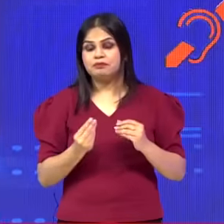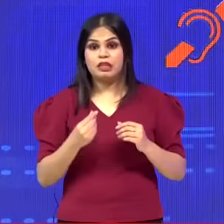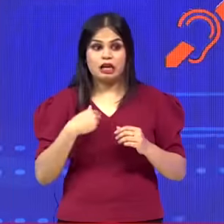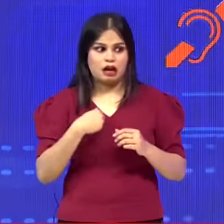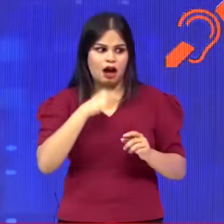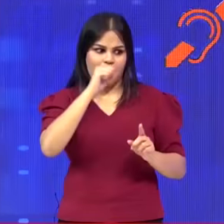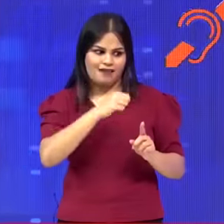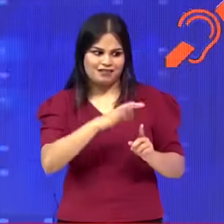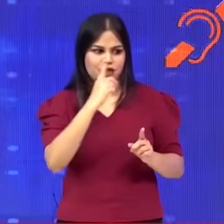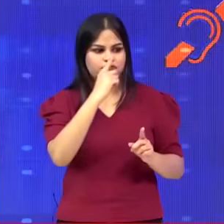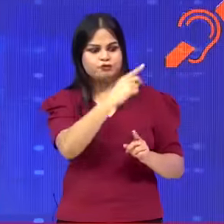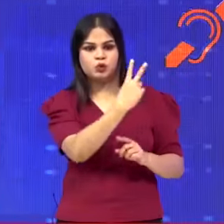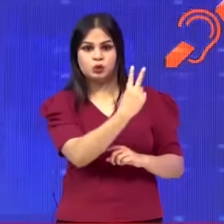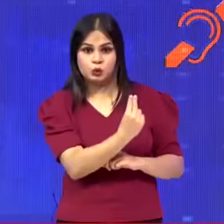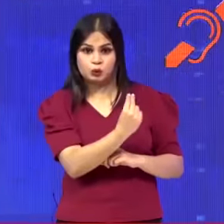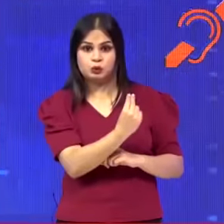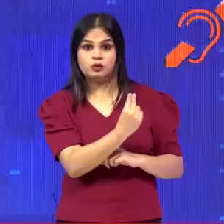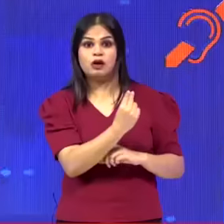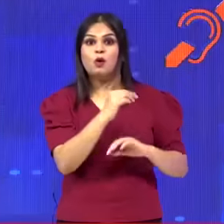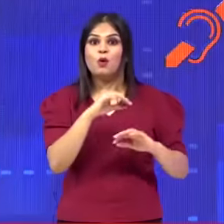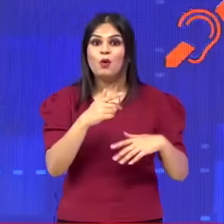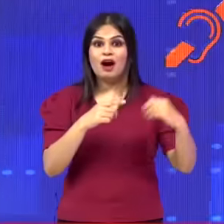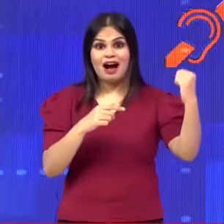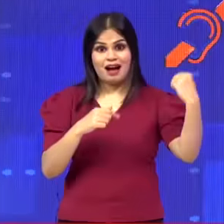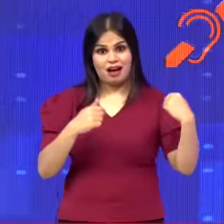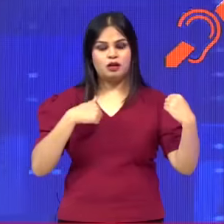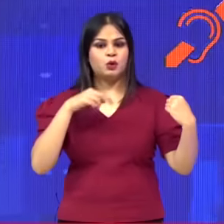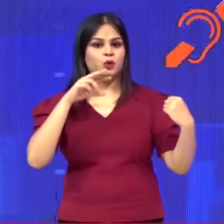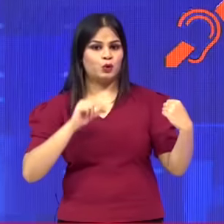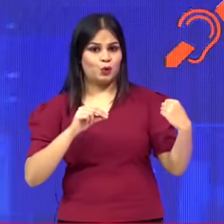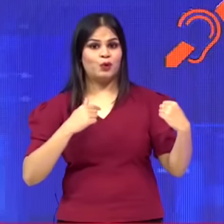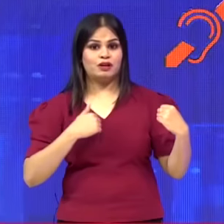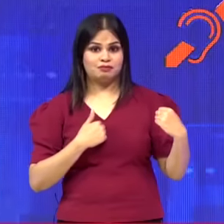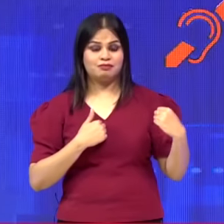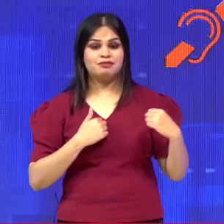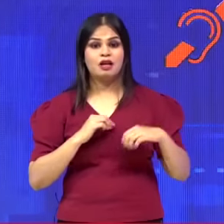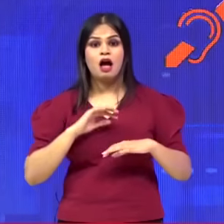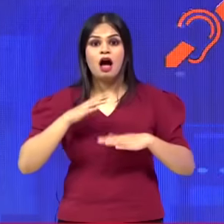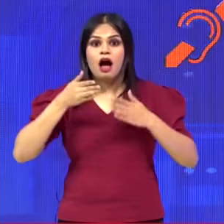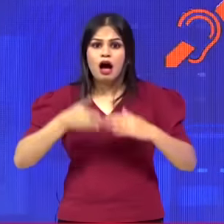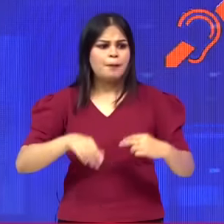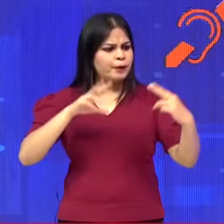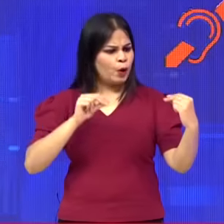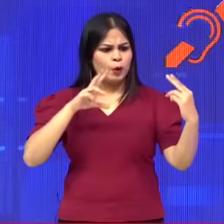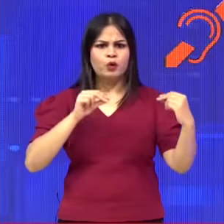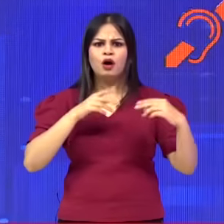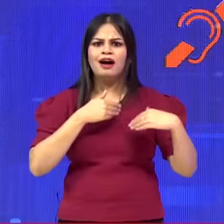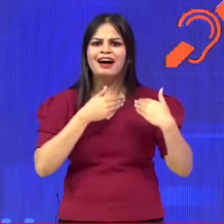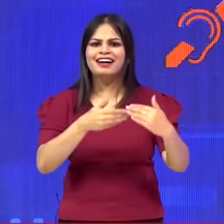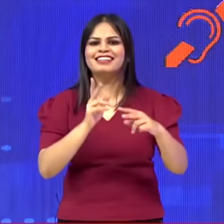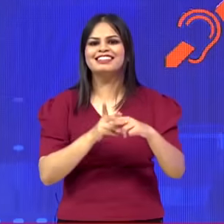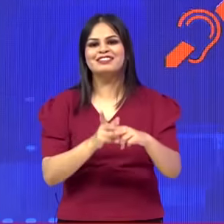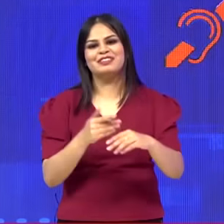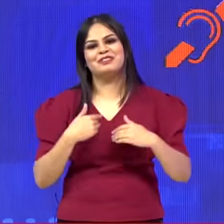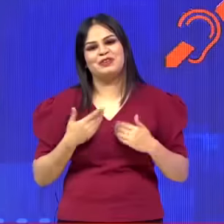मैंने हाँ किया तो किसी ने ना किया, कभी किसी ने हाँ किया तो मैंने ना किया. अब दोनों साइड से ही ना आ रहा है.